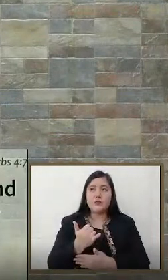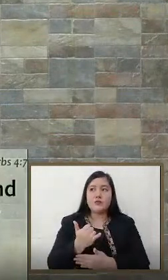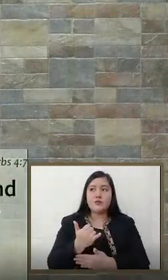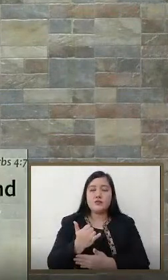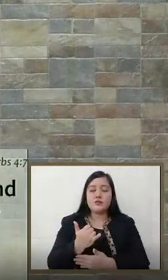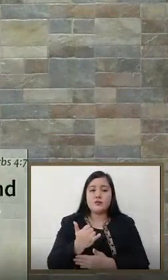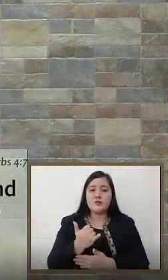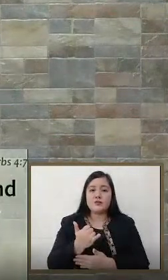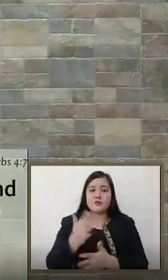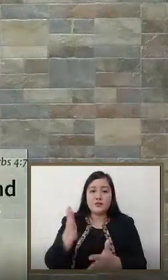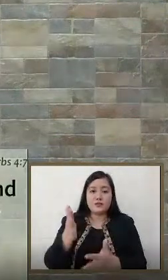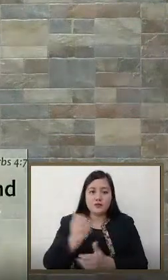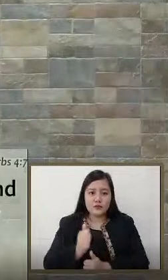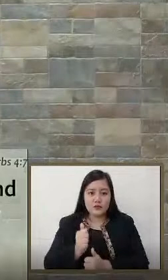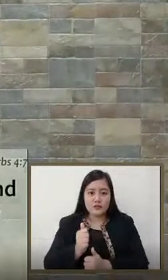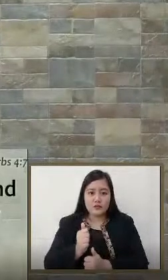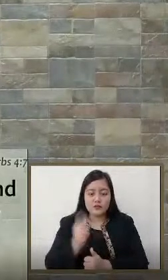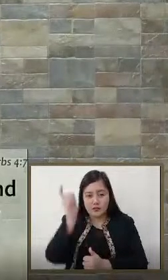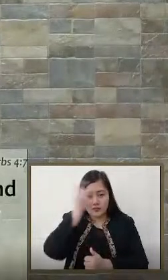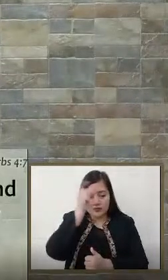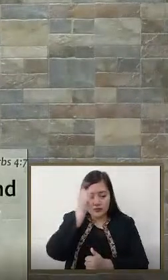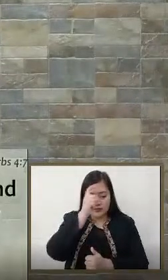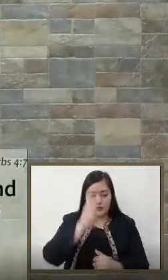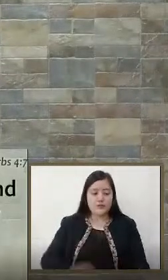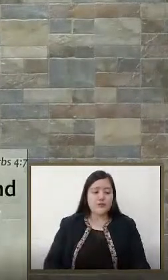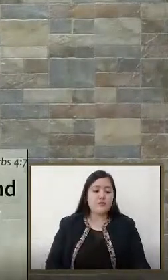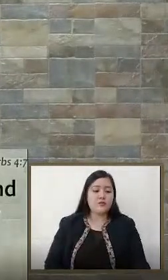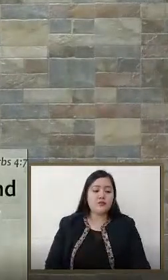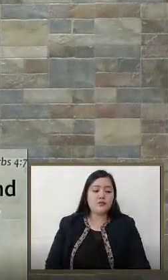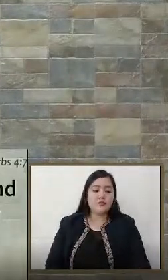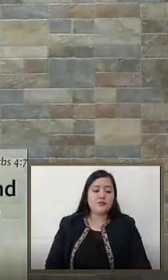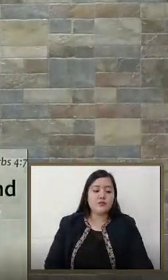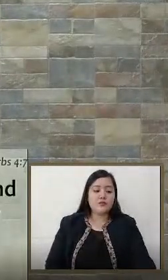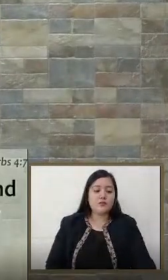Therefore, get wisdom